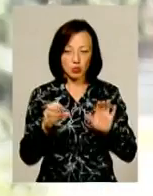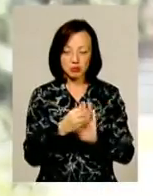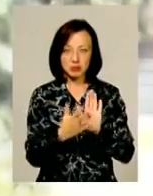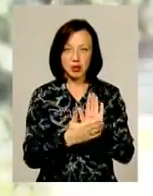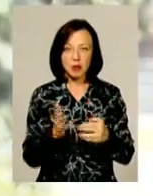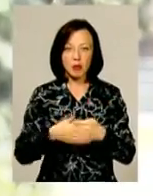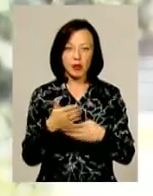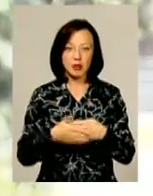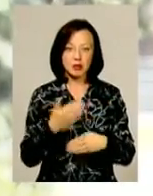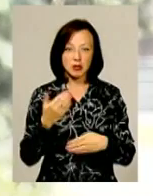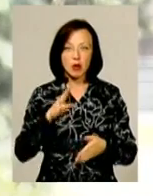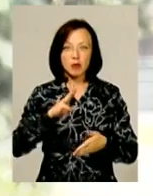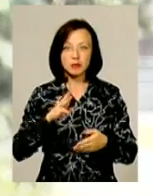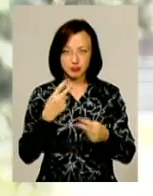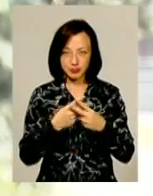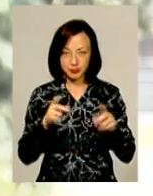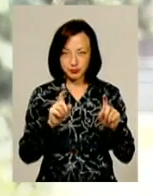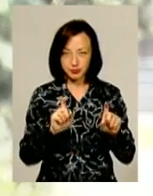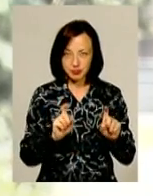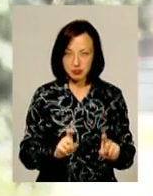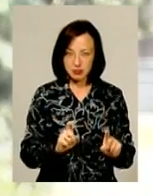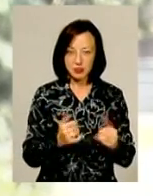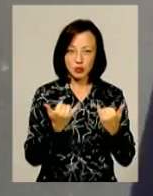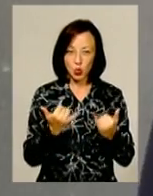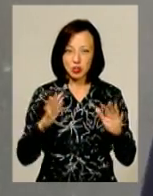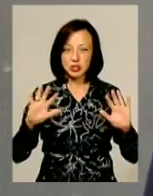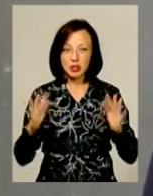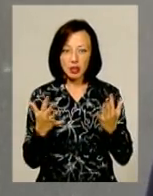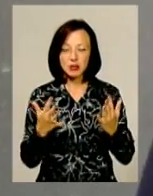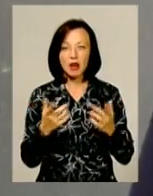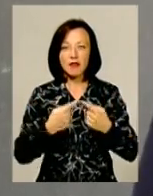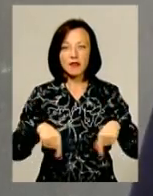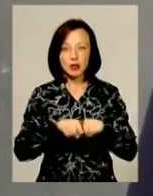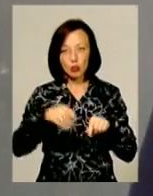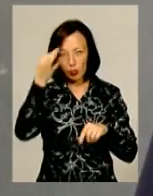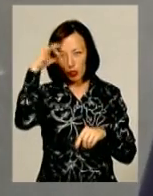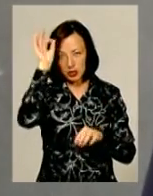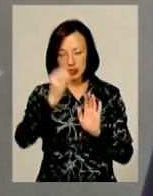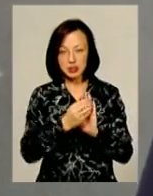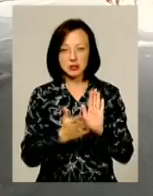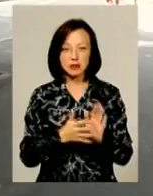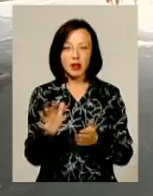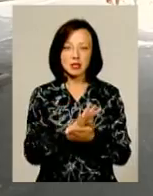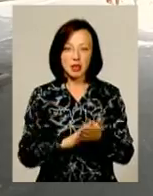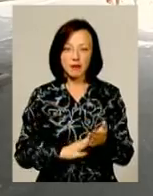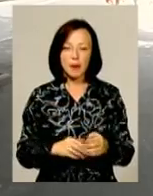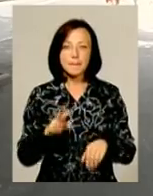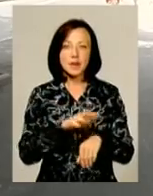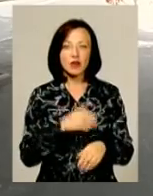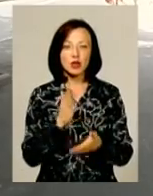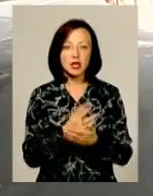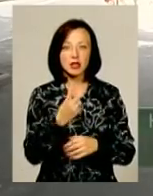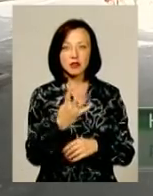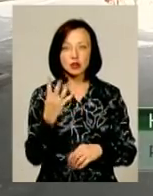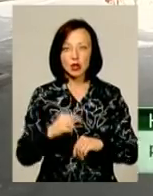передбачає покарання у вигляді позбавлення волі. Щодо сьогоднішнього інциденту, то у відділку поліції зареєстрували заяву. В правоохоронців є